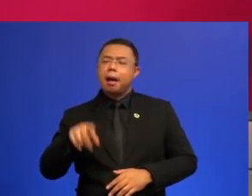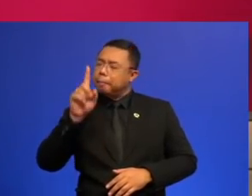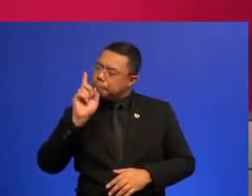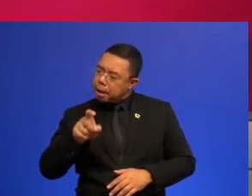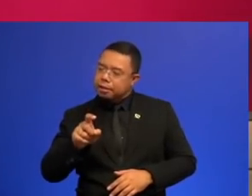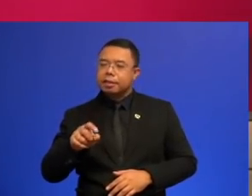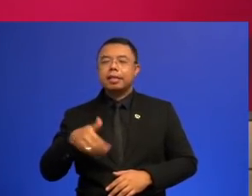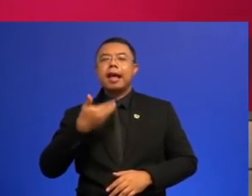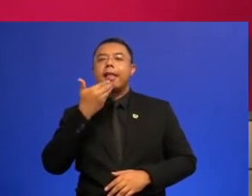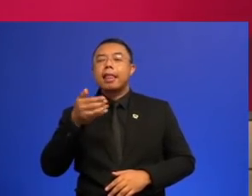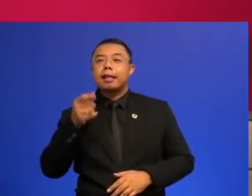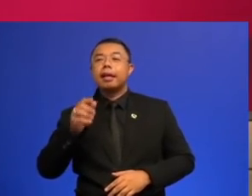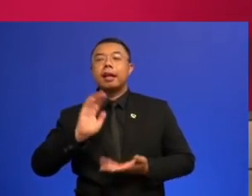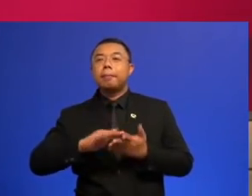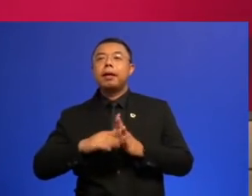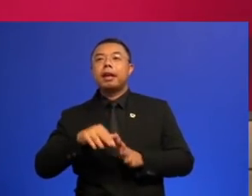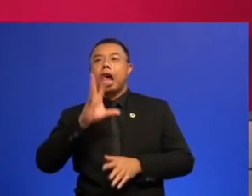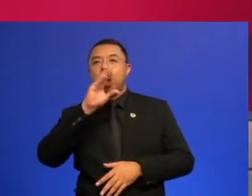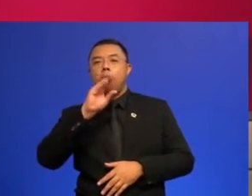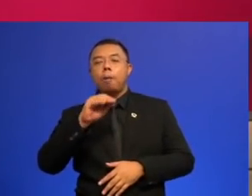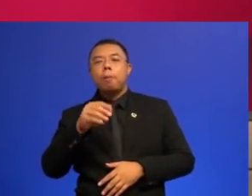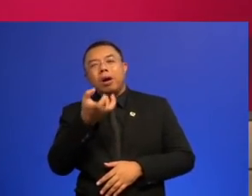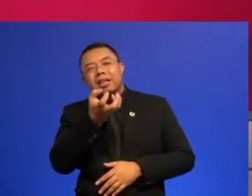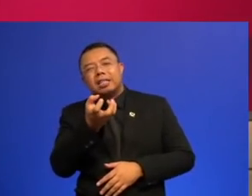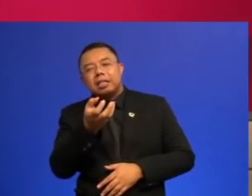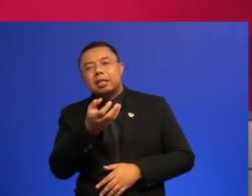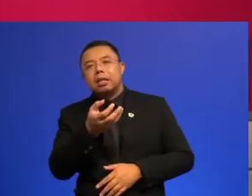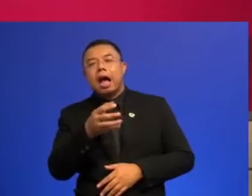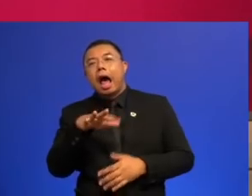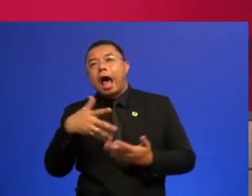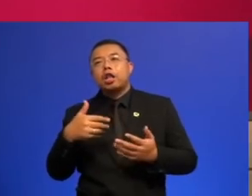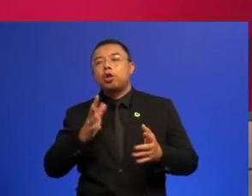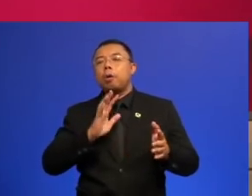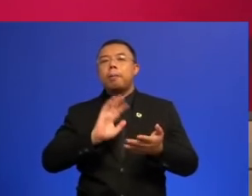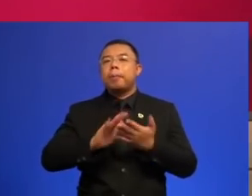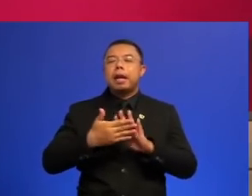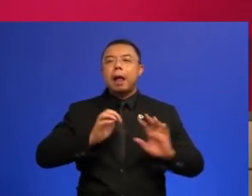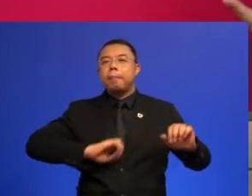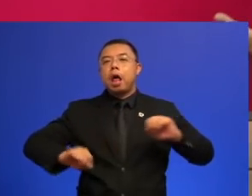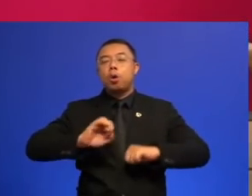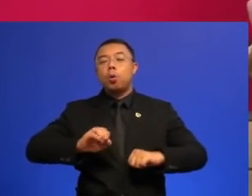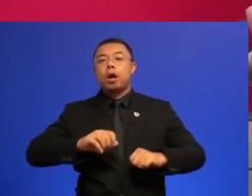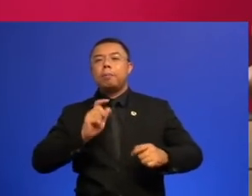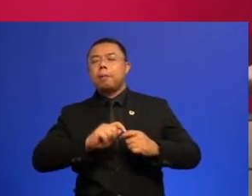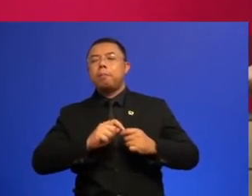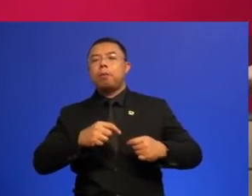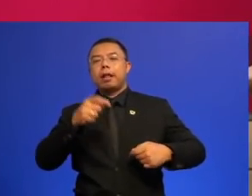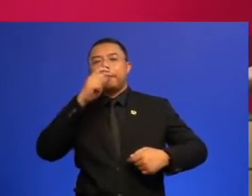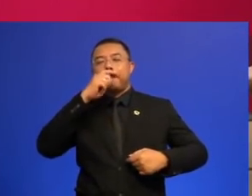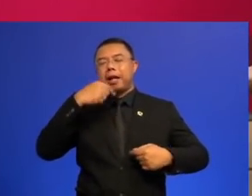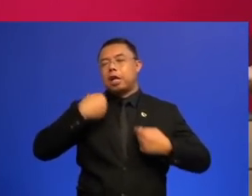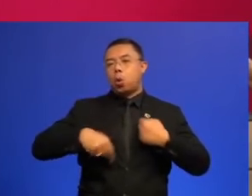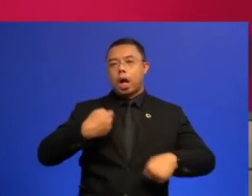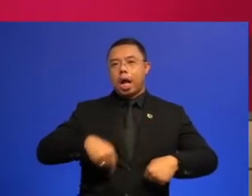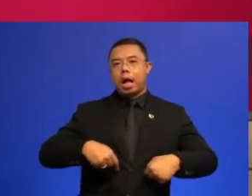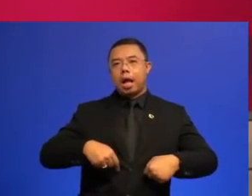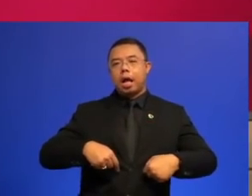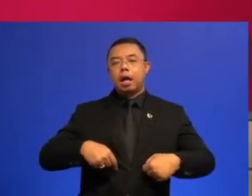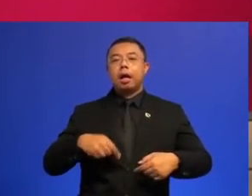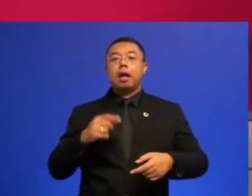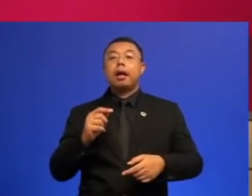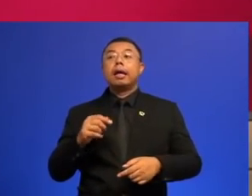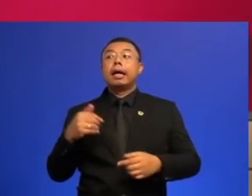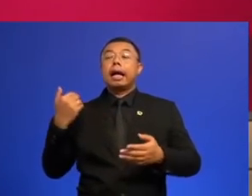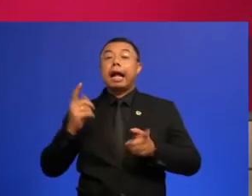Pasti si penanya ini pernah mengucapkan sesuatu atau bertindak sesuatu yang melukai papanya. Sampai kalau